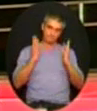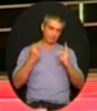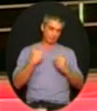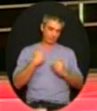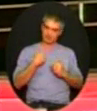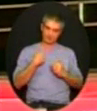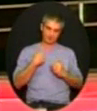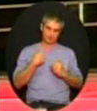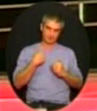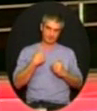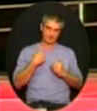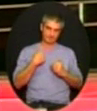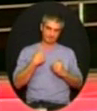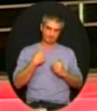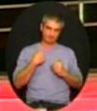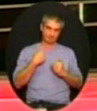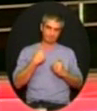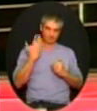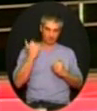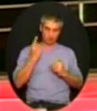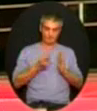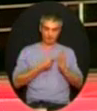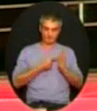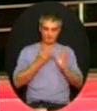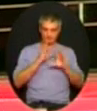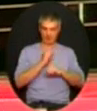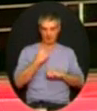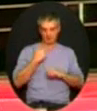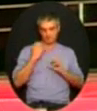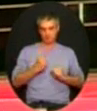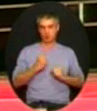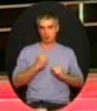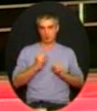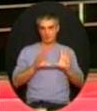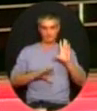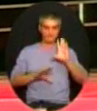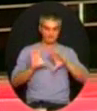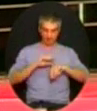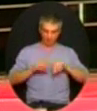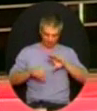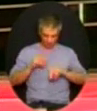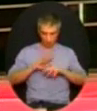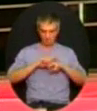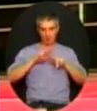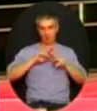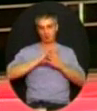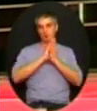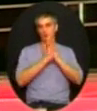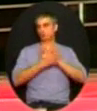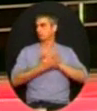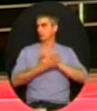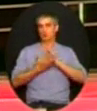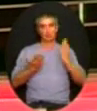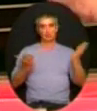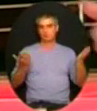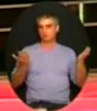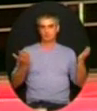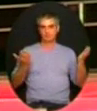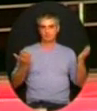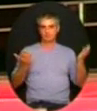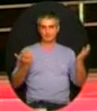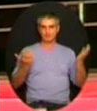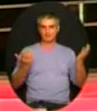כבר יצא, היו פעמים שבלילה אחד הייתי פתוחה שבבוקר הולכים לבחירות, ובלילה הכל השתנה. אז נשאל את זה